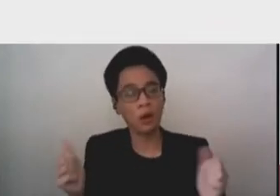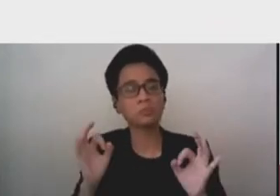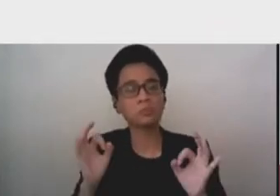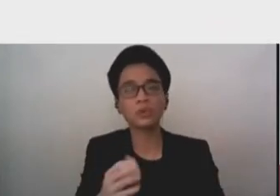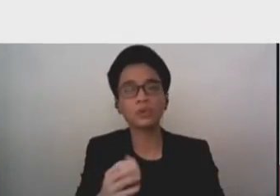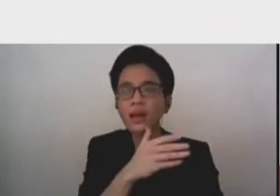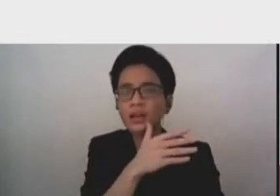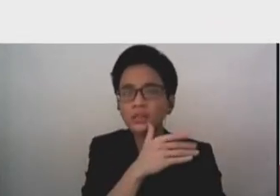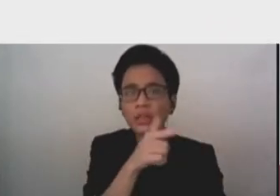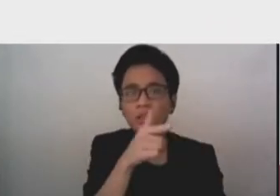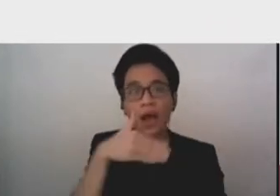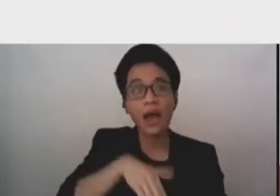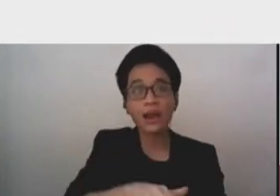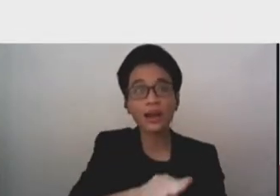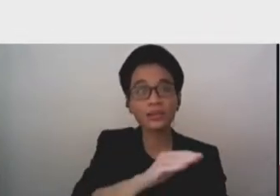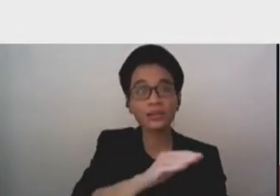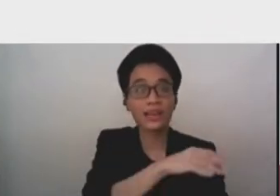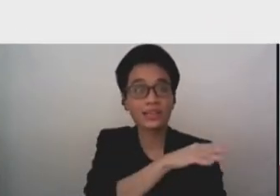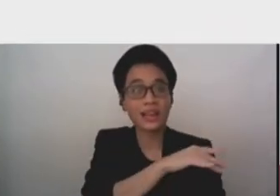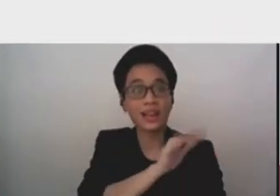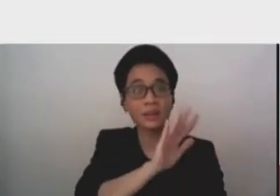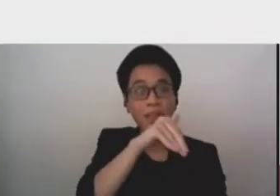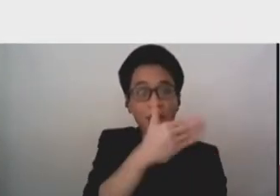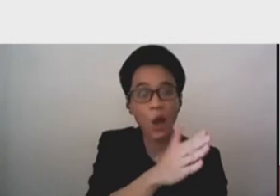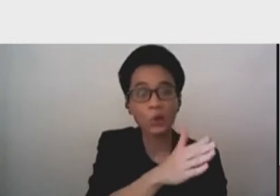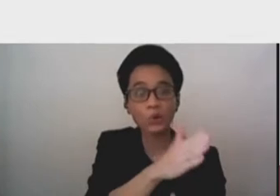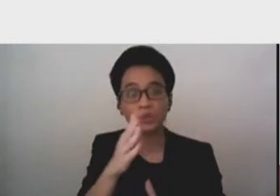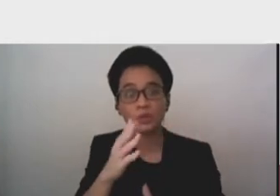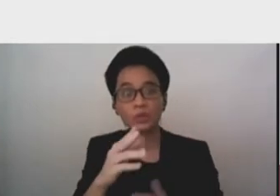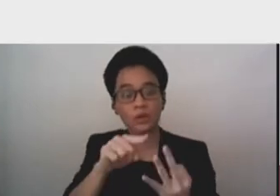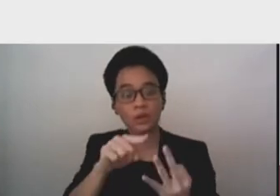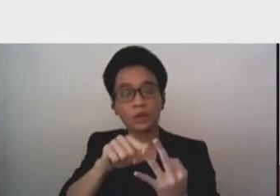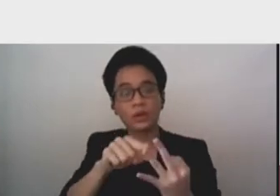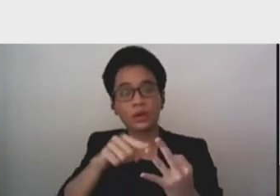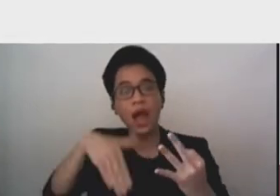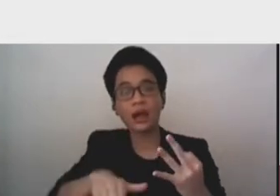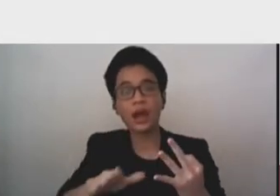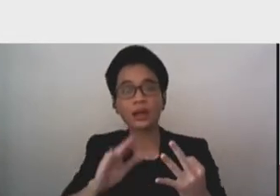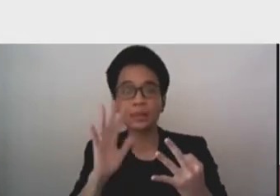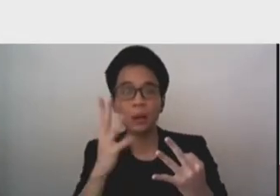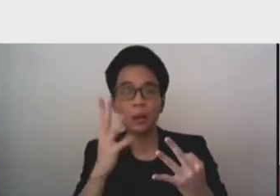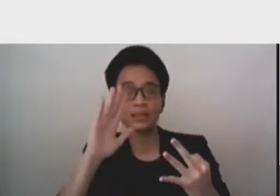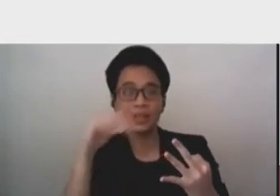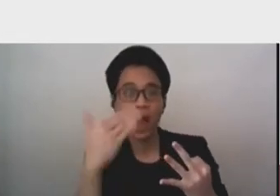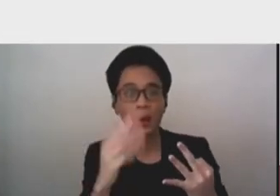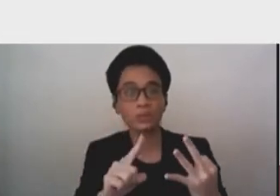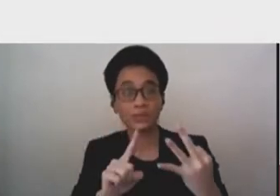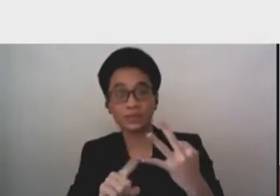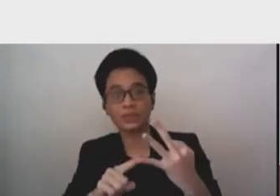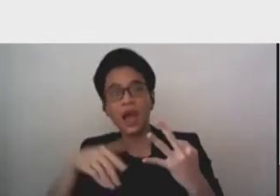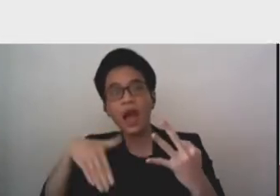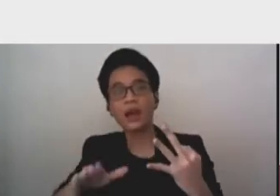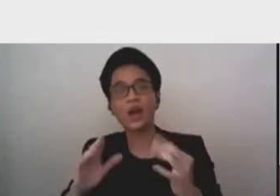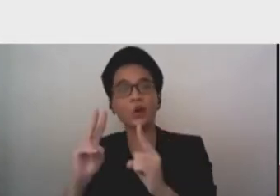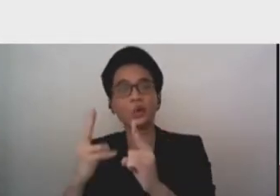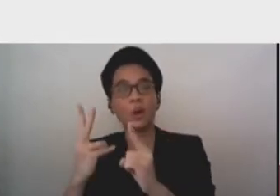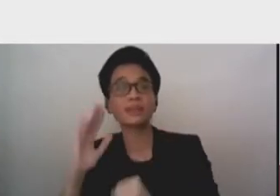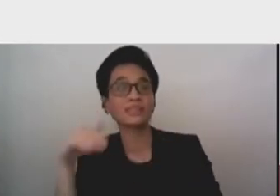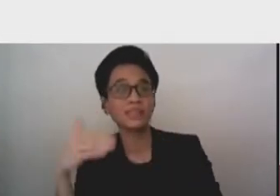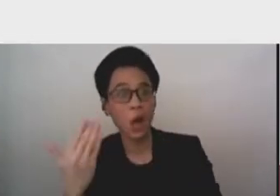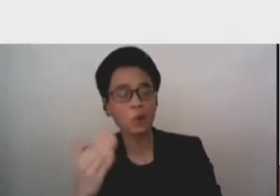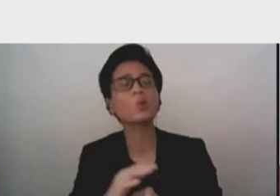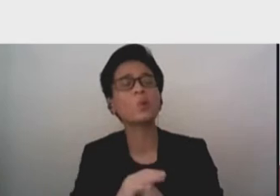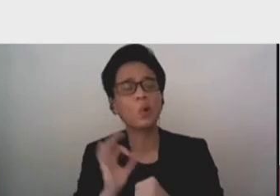tahun, Bu Ningrum 15, dan Bu Reni 12 tahun. Di mana mungkin secara perkembangan tubuh anak dalam konteks